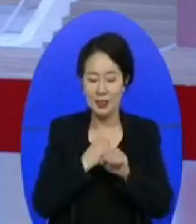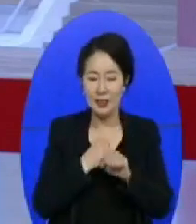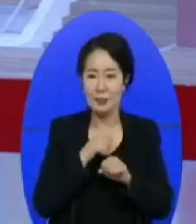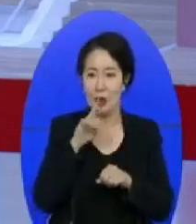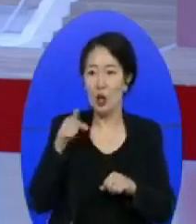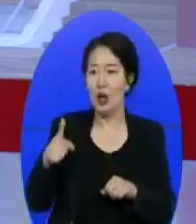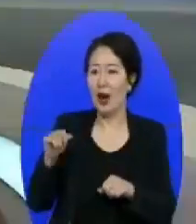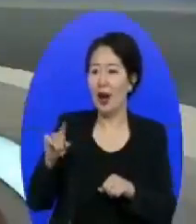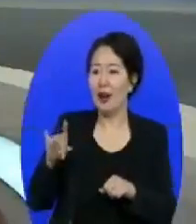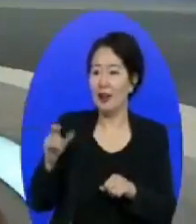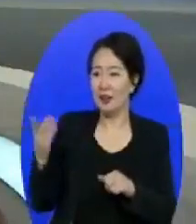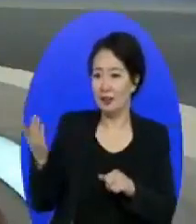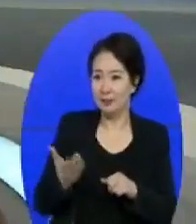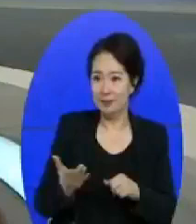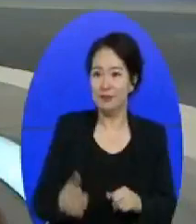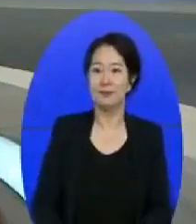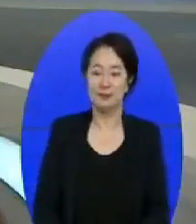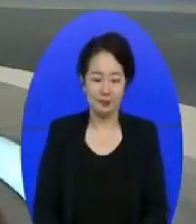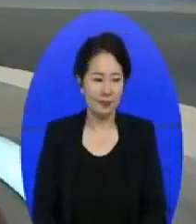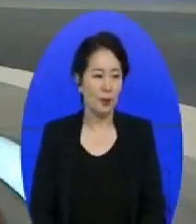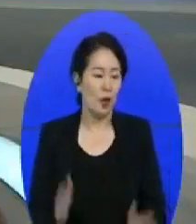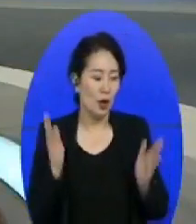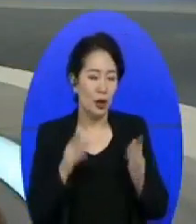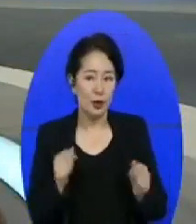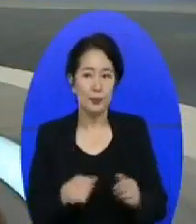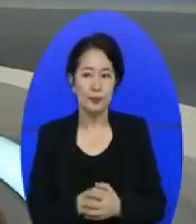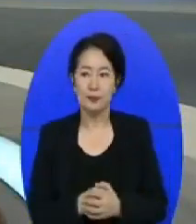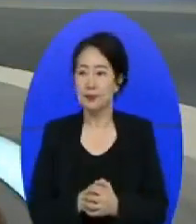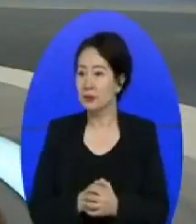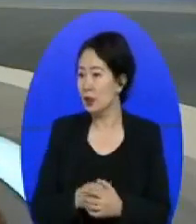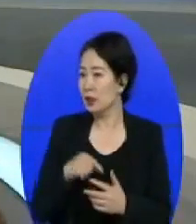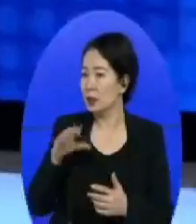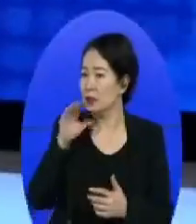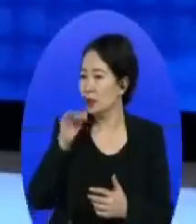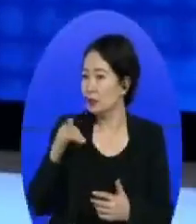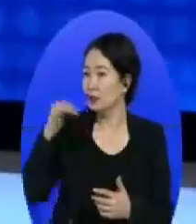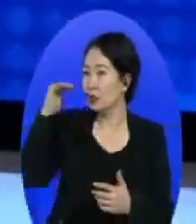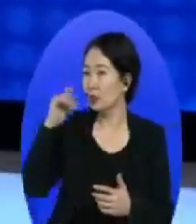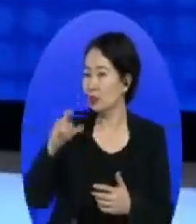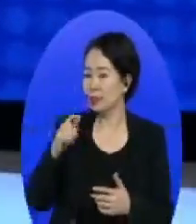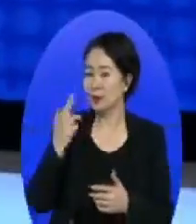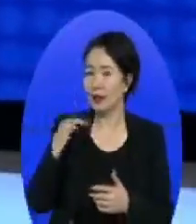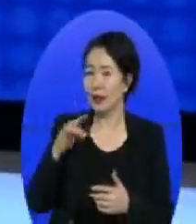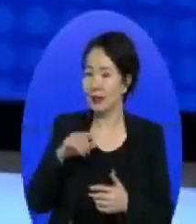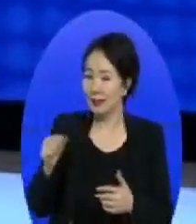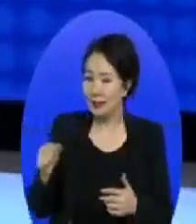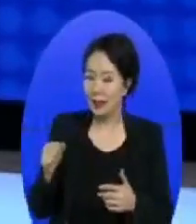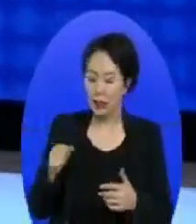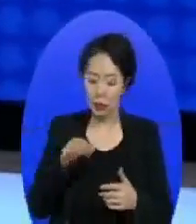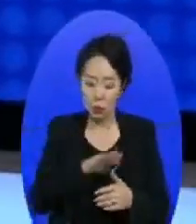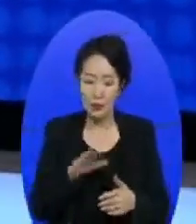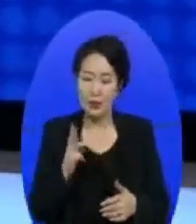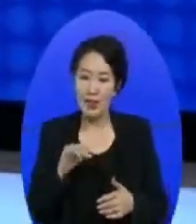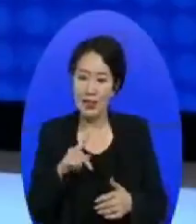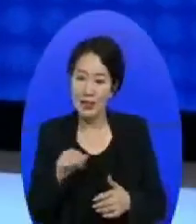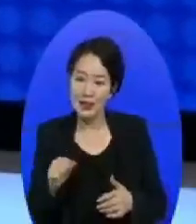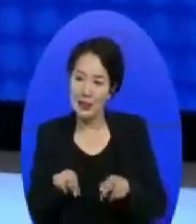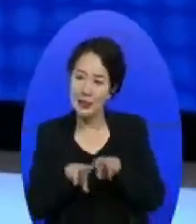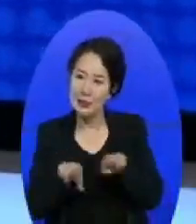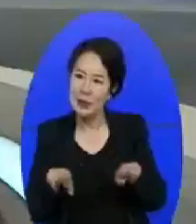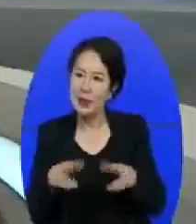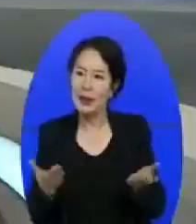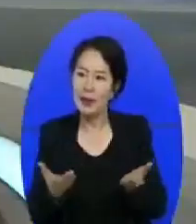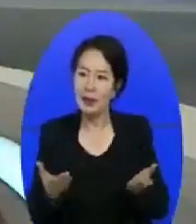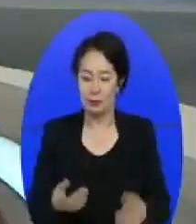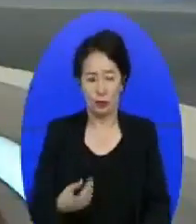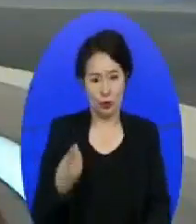сэтгүүлч Ган Эрдэнэ ажиллаж байна. Оройн мэндийн Ган Эрдэнэ. Баярлалаа Оройн мэндийн. Ер нь насан турш хүний дархлаа хүүхдийн дархлааны системийн ялгаа юу гэдэг юм бэ? Цаг өдрөөр